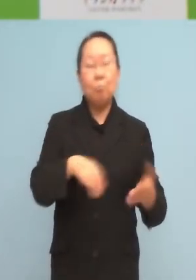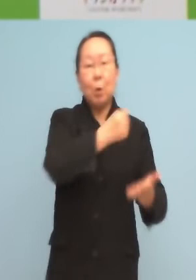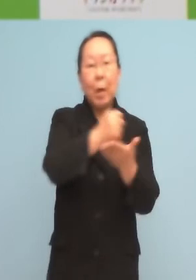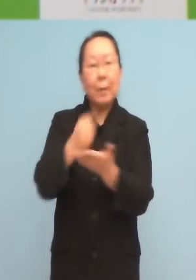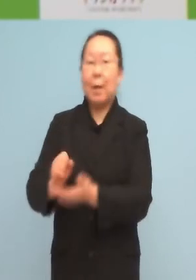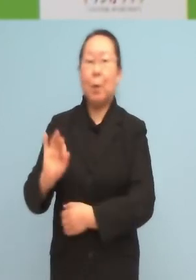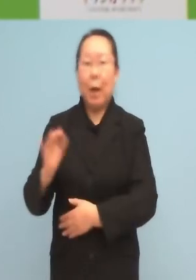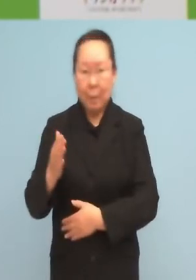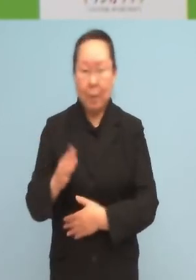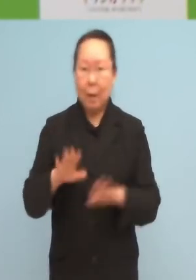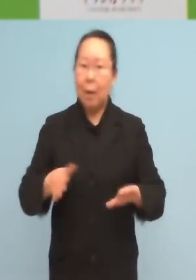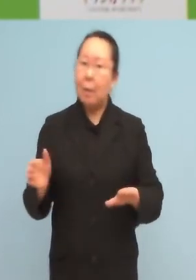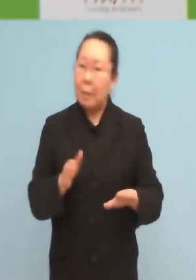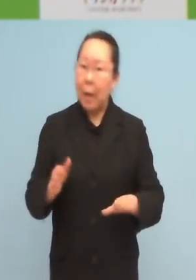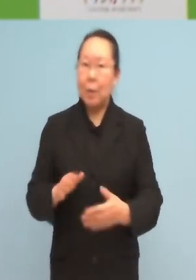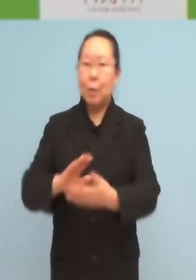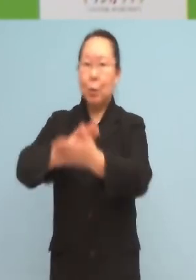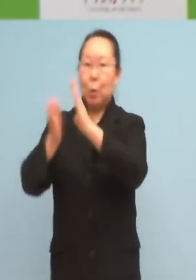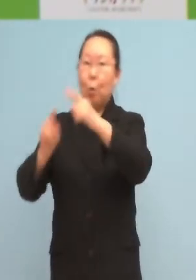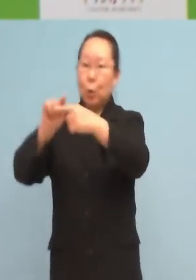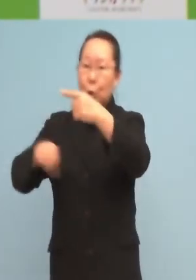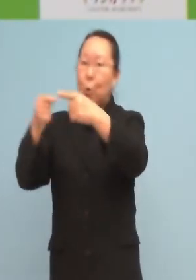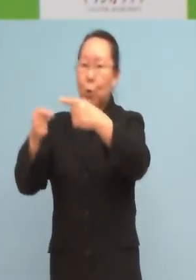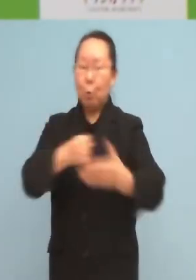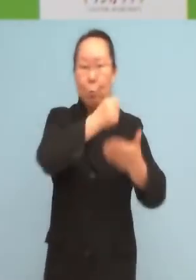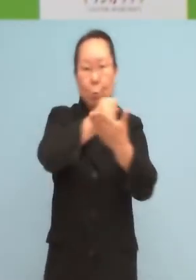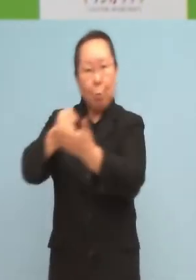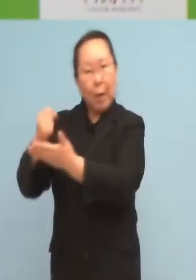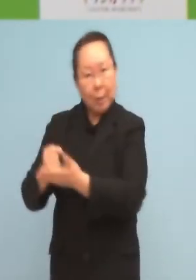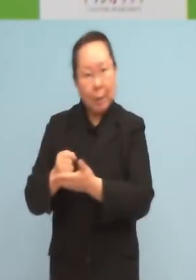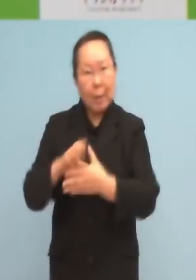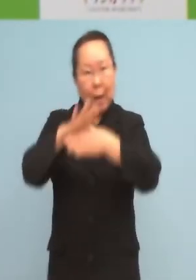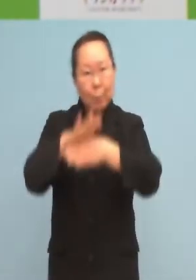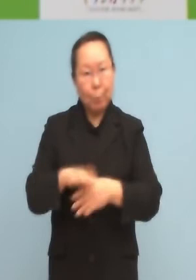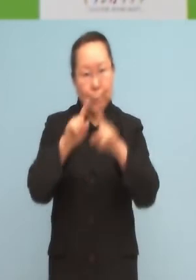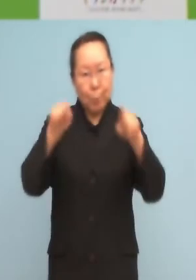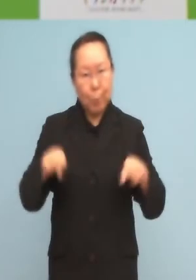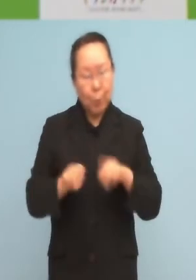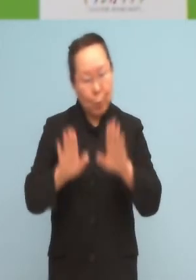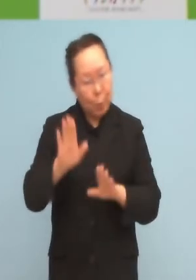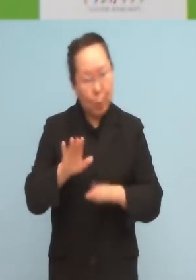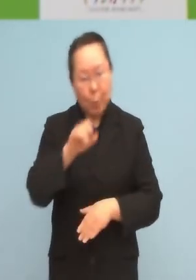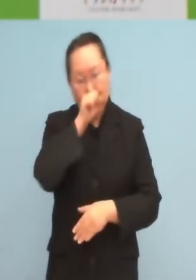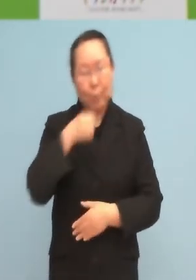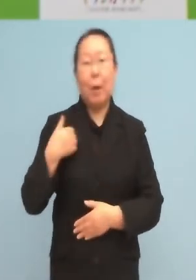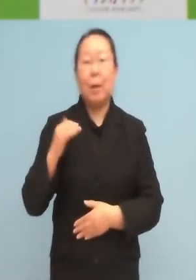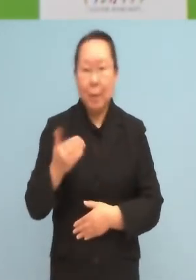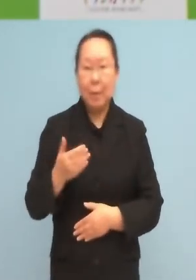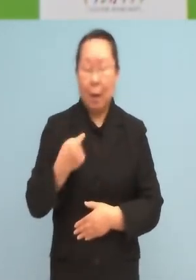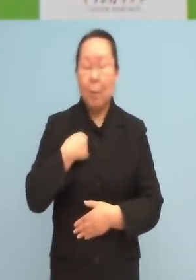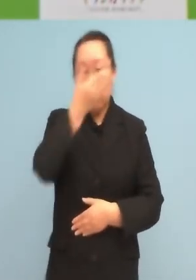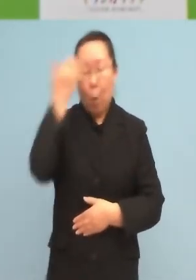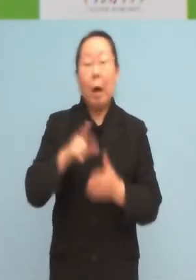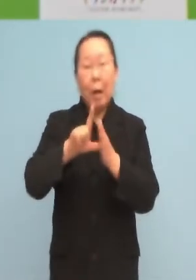最近の霞が関のこの決済文書事情というのはちょっと承知はしないところはありますけども、まあ、若い時は私